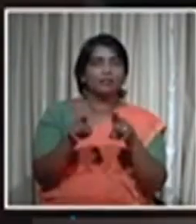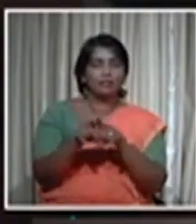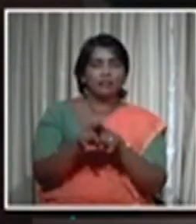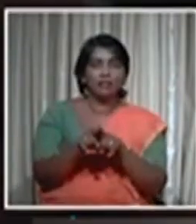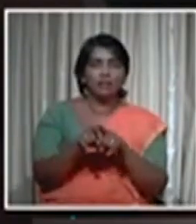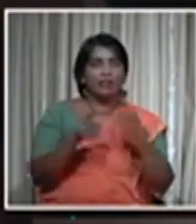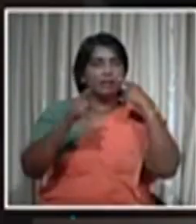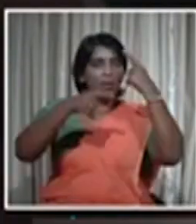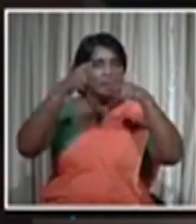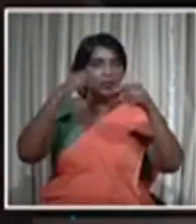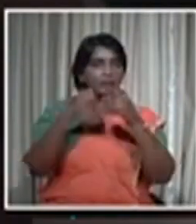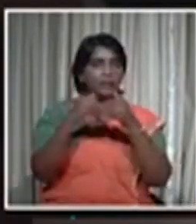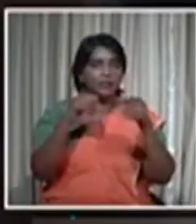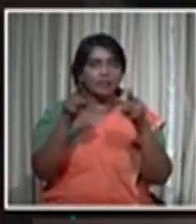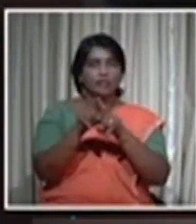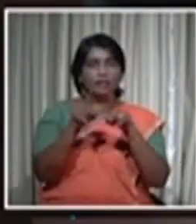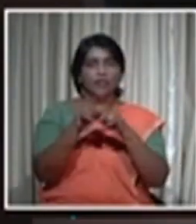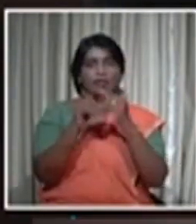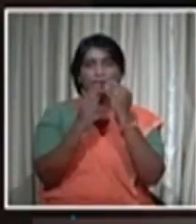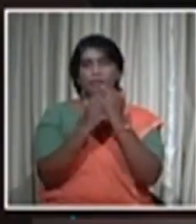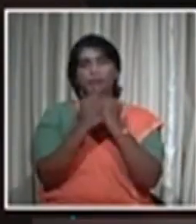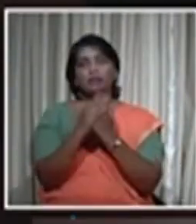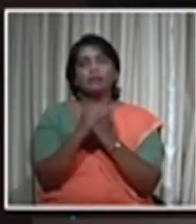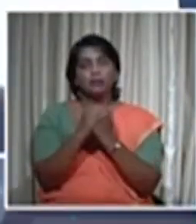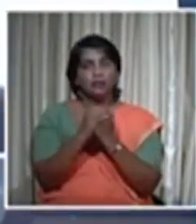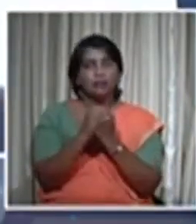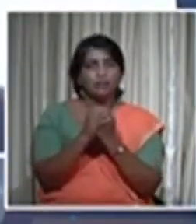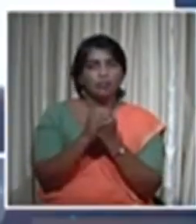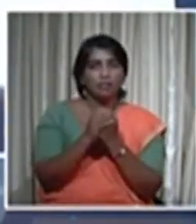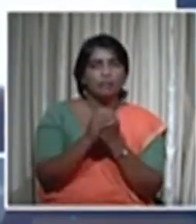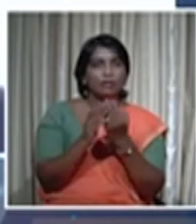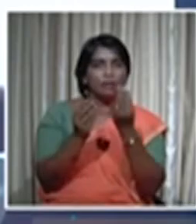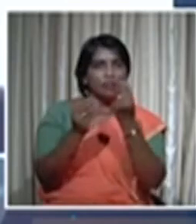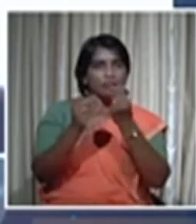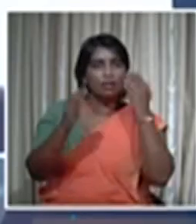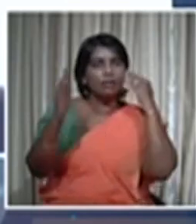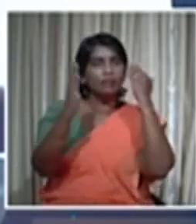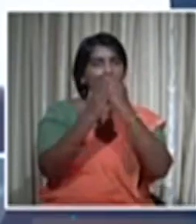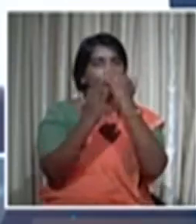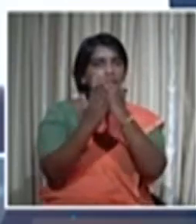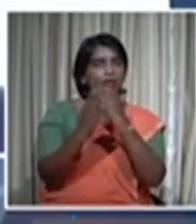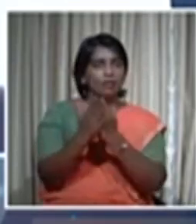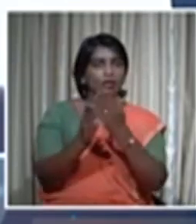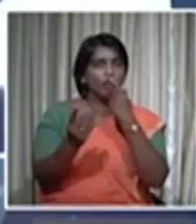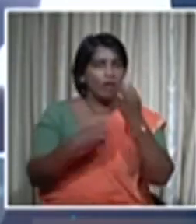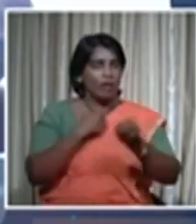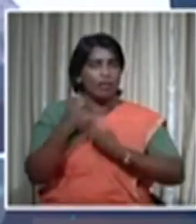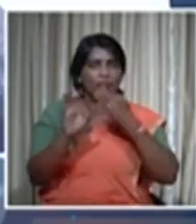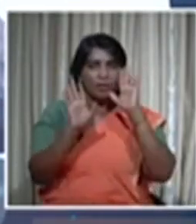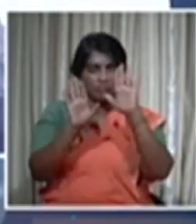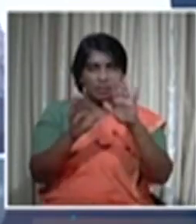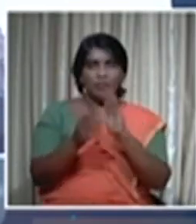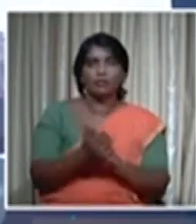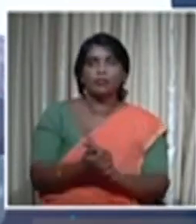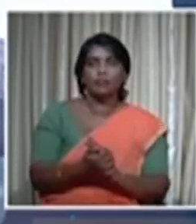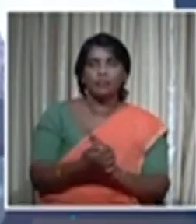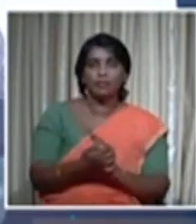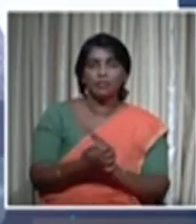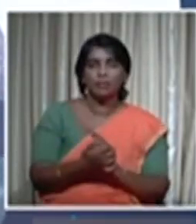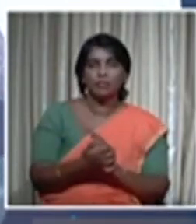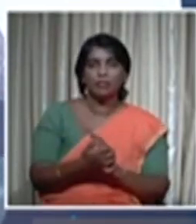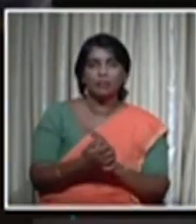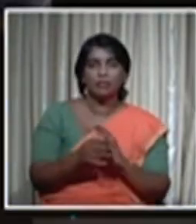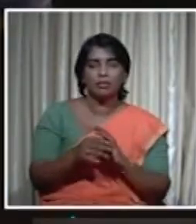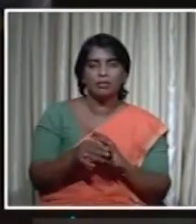මේ කළා එක බදු මල්ල කාලේ මොනවද කරේ මම කියන්නේ ඉන්න කලබල නැතුව ඉන්න කලබල වෙනස් කරේ නෑනේ ඔයලා බුද්ධි කලබල නැතුව ඉන්න ගරු බුද්ධිමත්